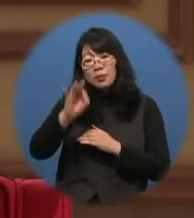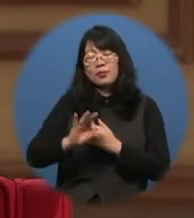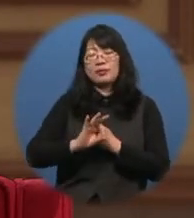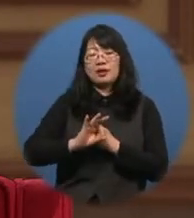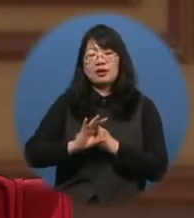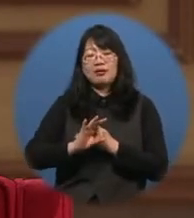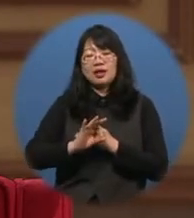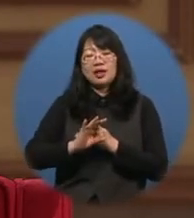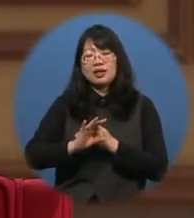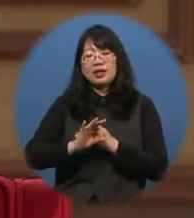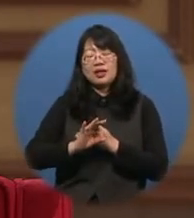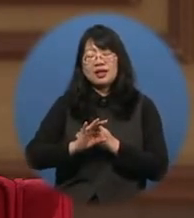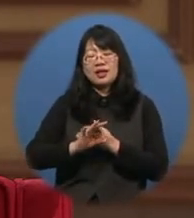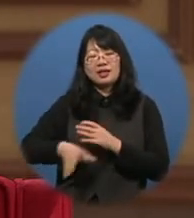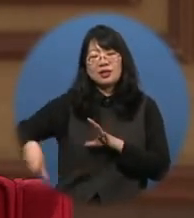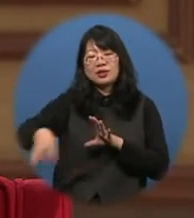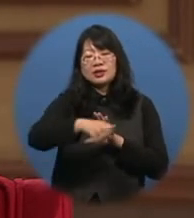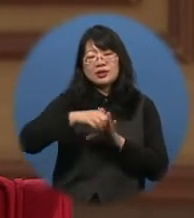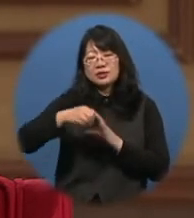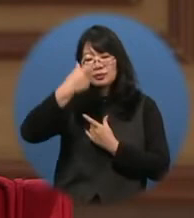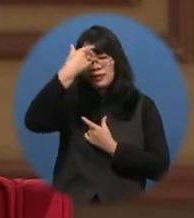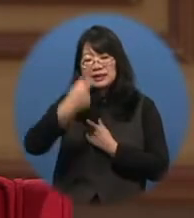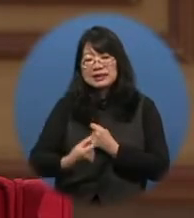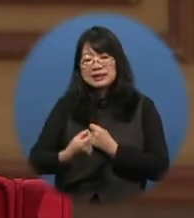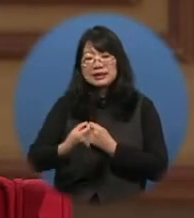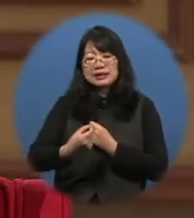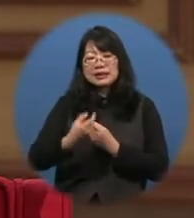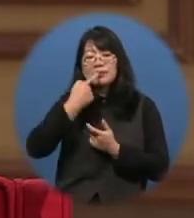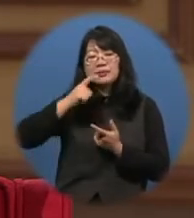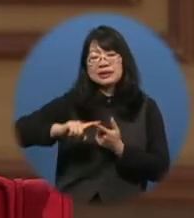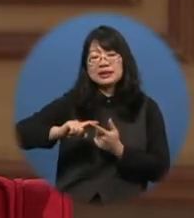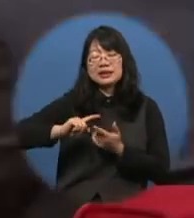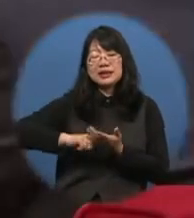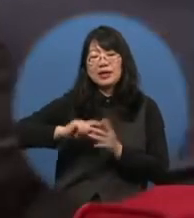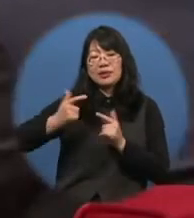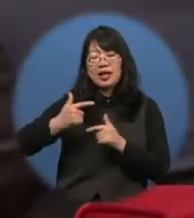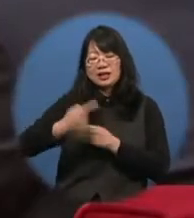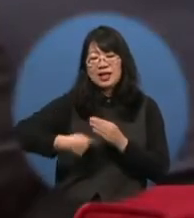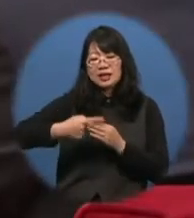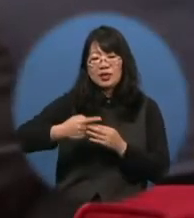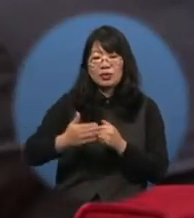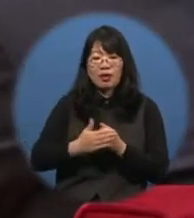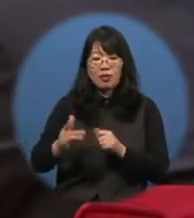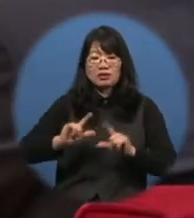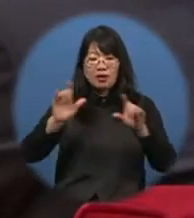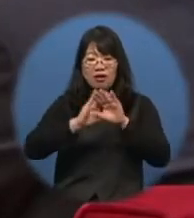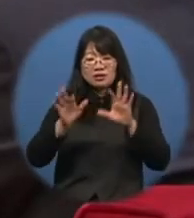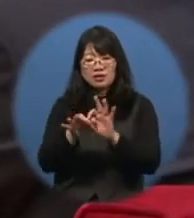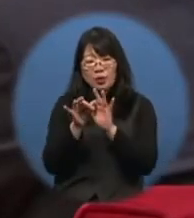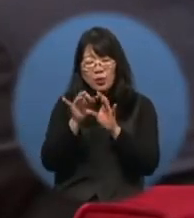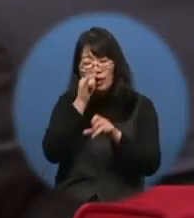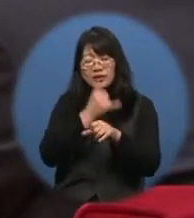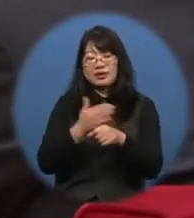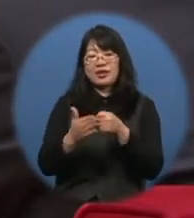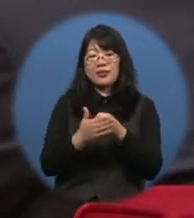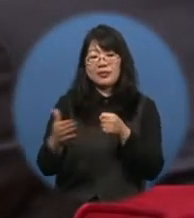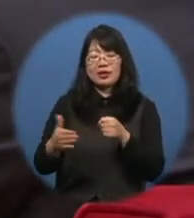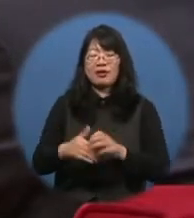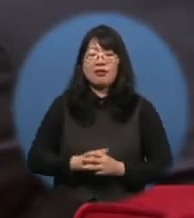고민은 수급이 일치하기가 쉽지가 않거든요. 계절이나 뭐. 예, 날씨의 영향도 그렇죠, 있고. 그렇죠.